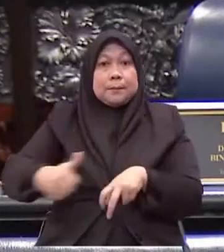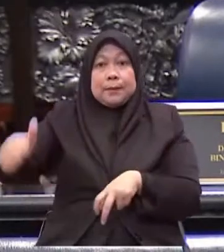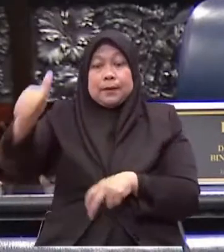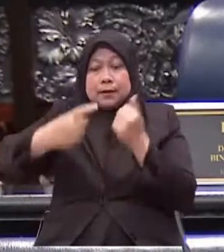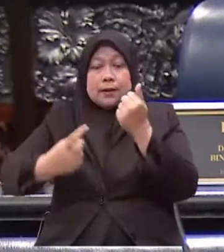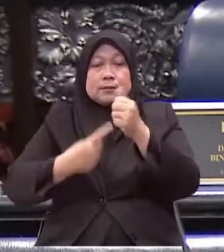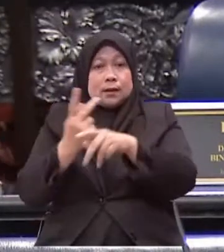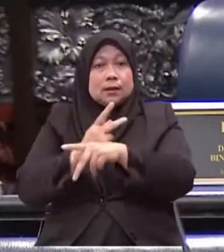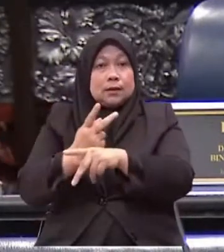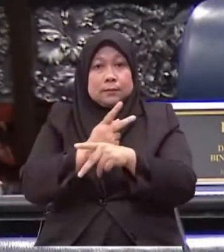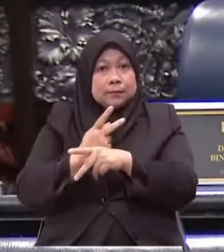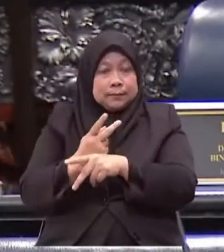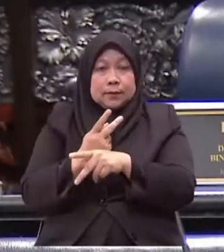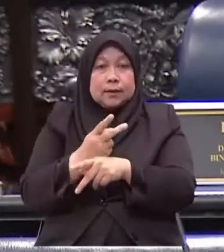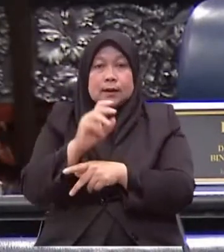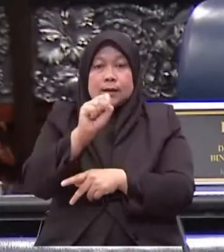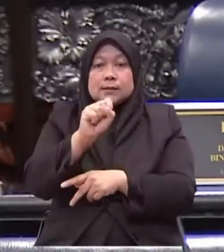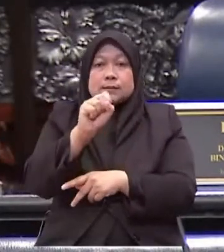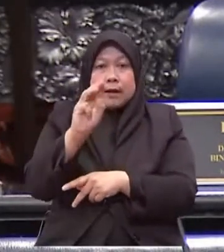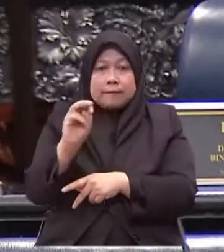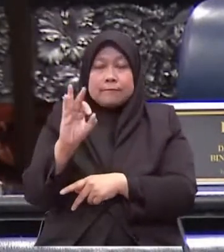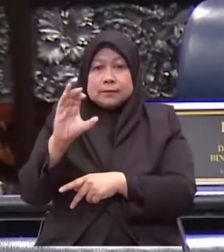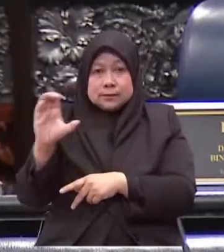security makanan negara